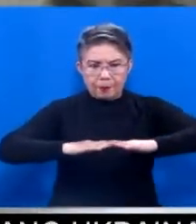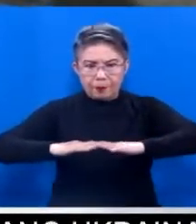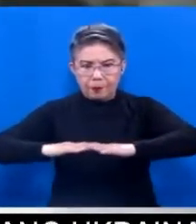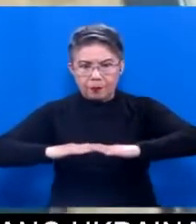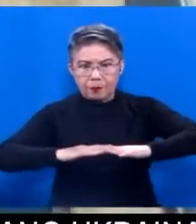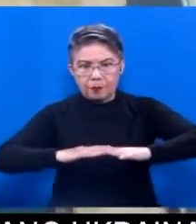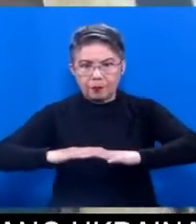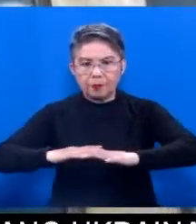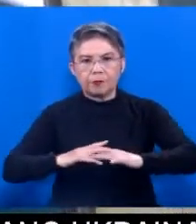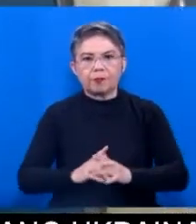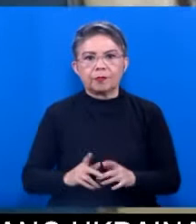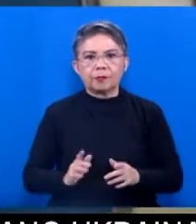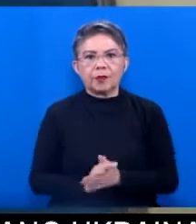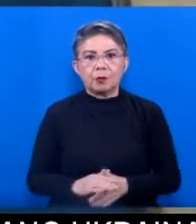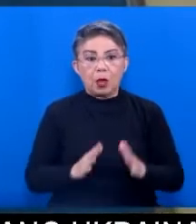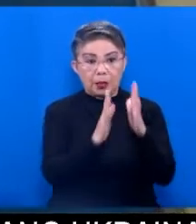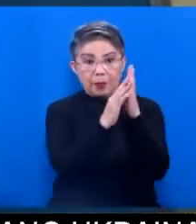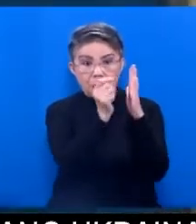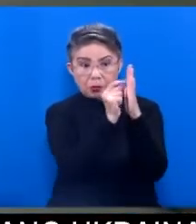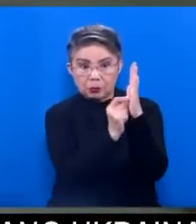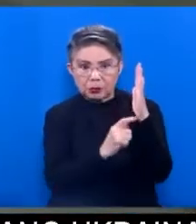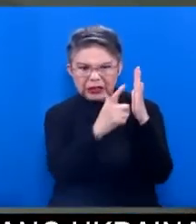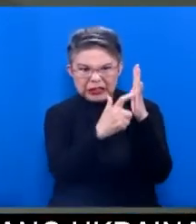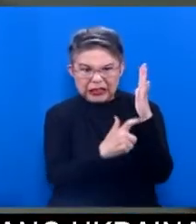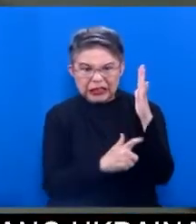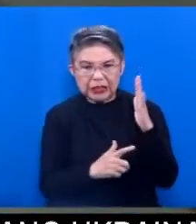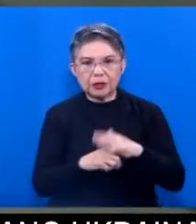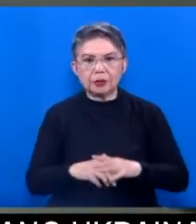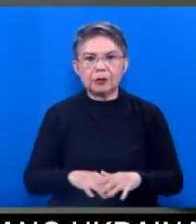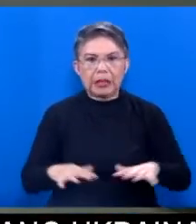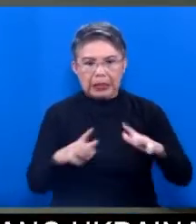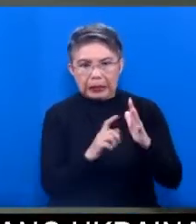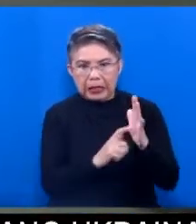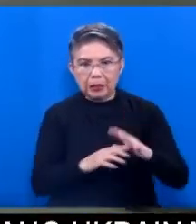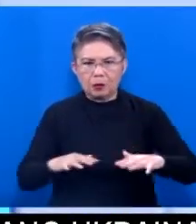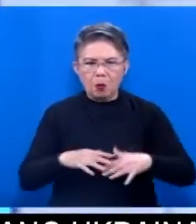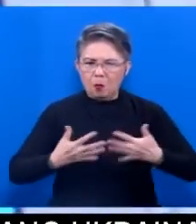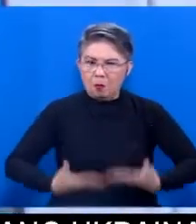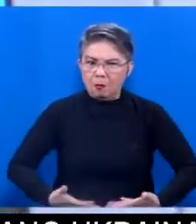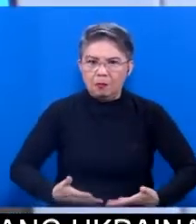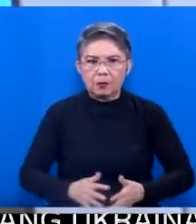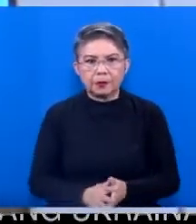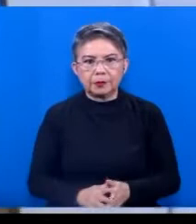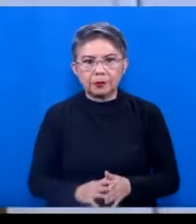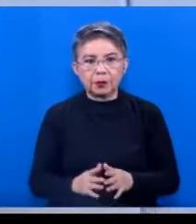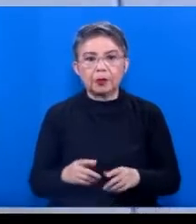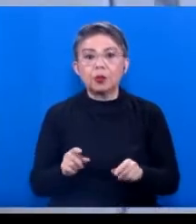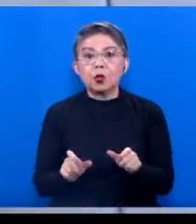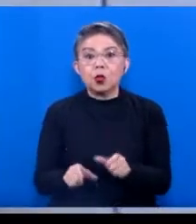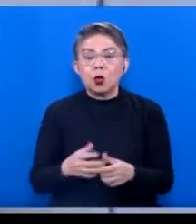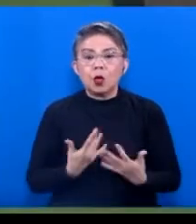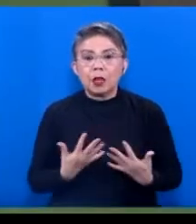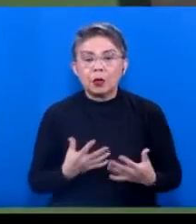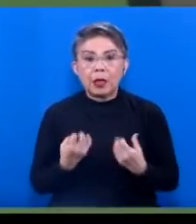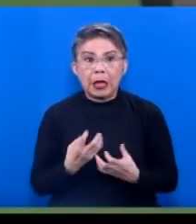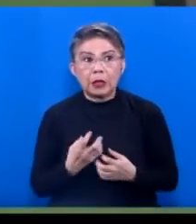terakhir. Mulai dari tembok rumah, dinding hingga lantai rumah warga mengalami keretakan yang cukup parah. Kondisi ini membuat warga khawatir rumah